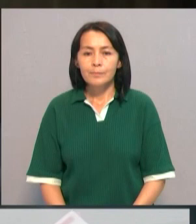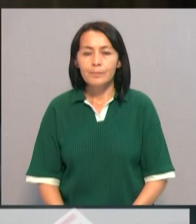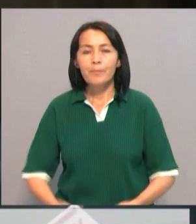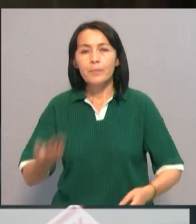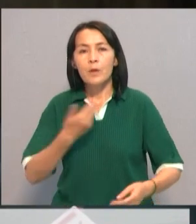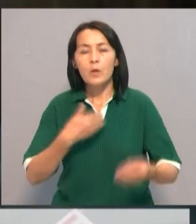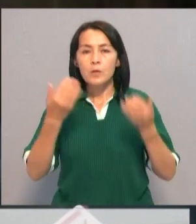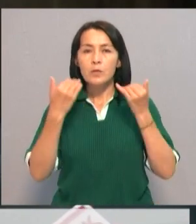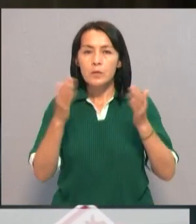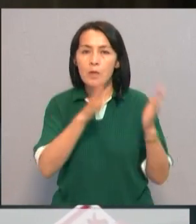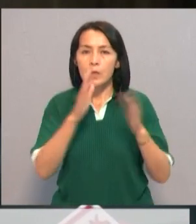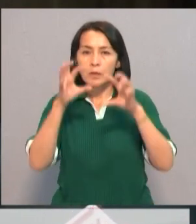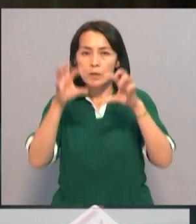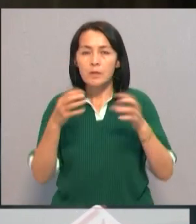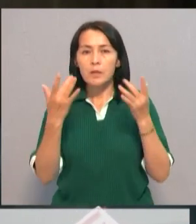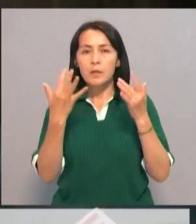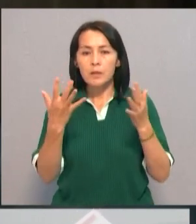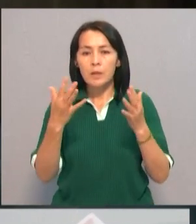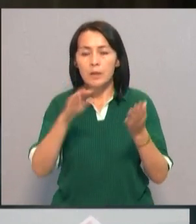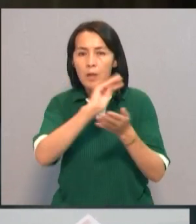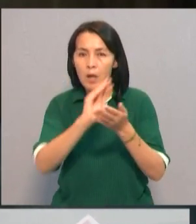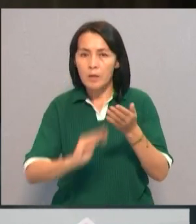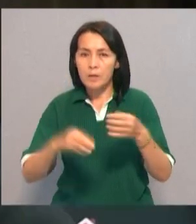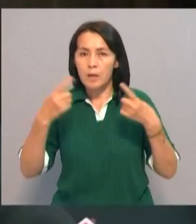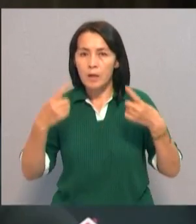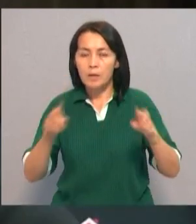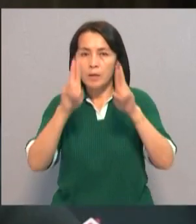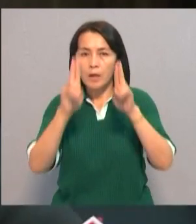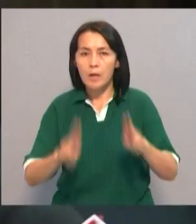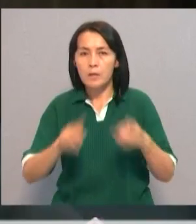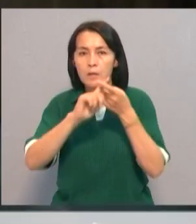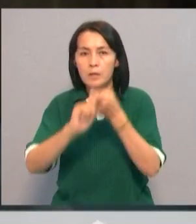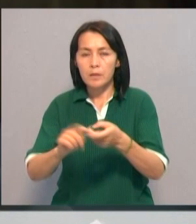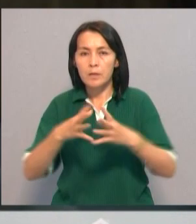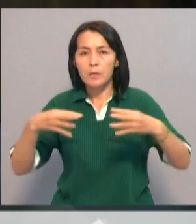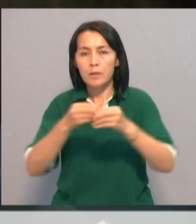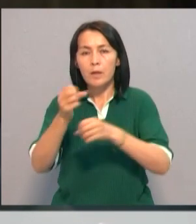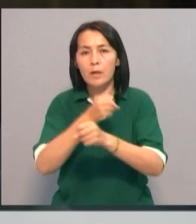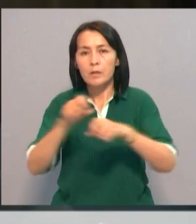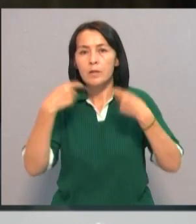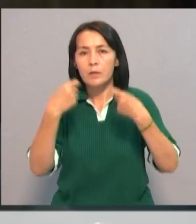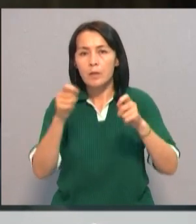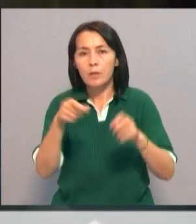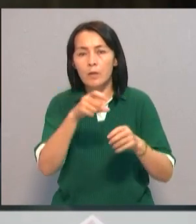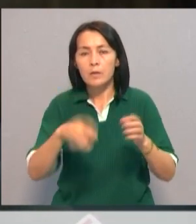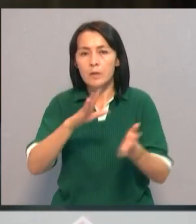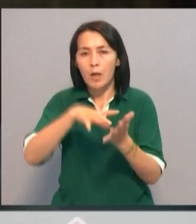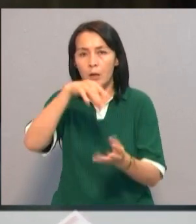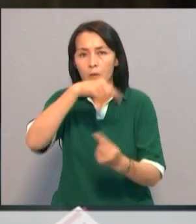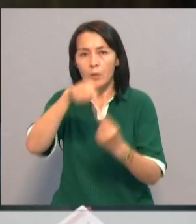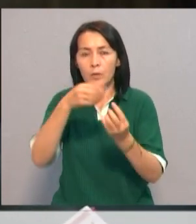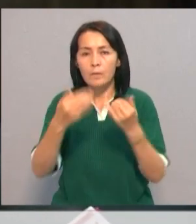Мы ужесточили ряд законов. Некоторые внесли отдельные нормы, особенно связанные с бытовым насилием, торговлей людьми, игорным